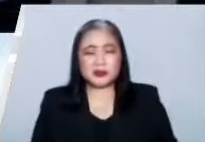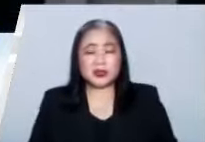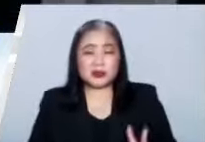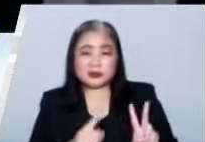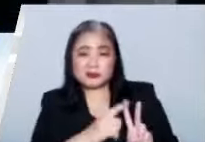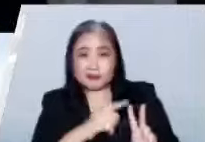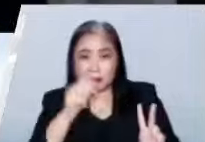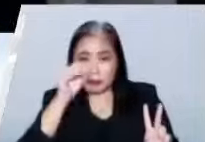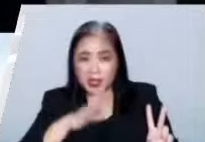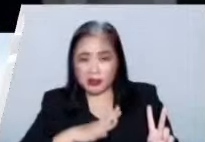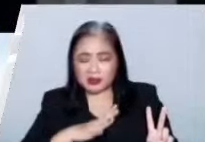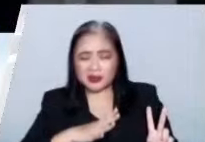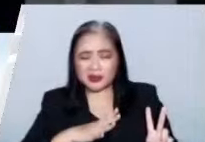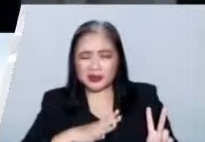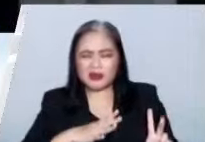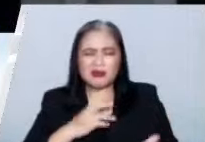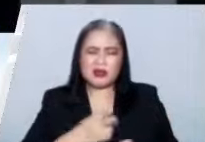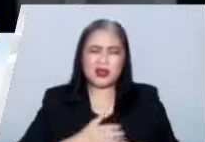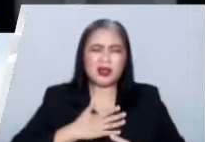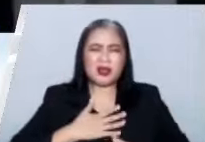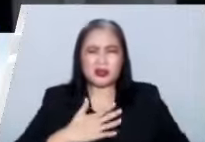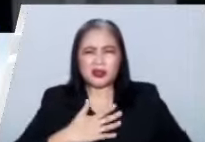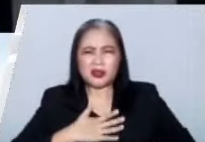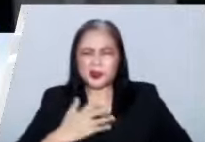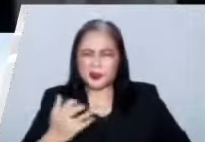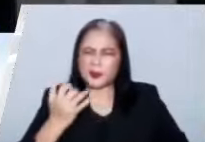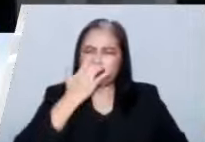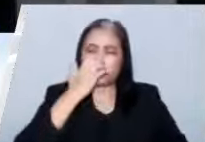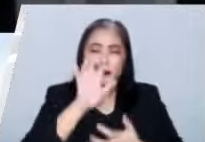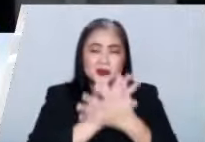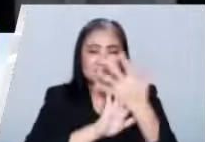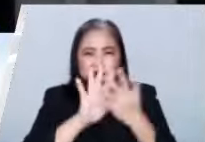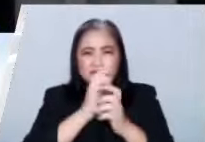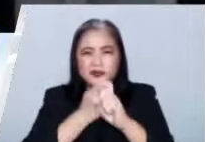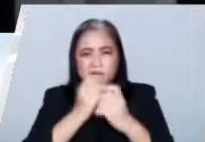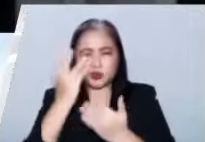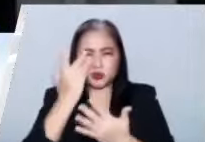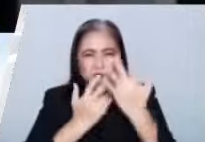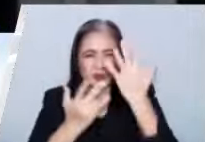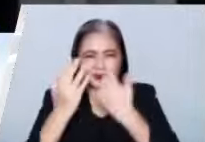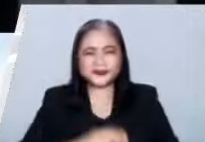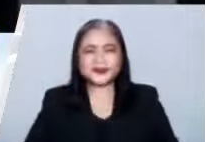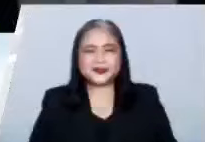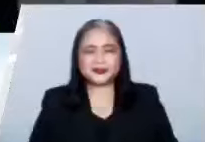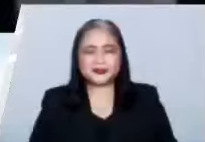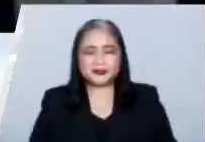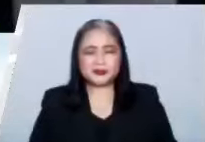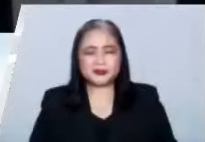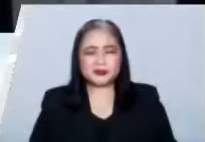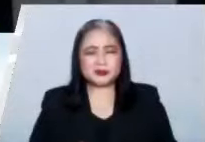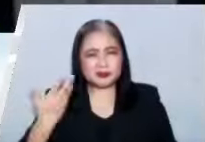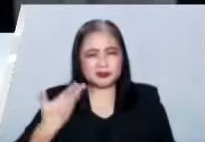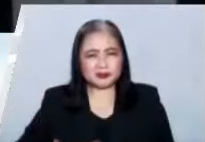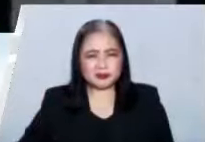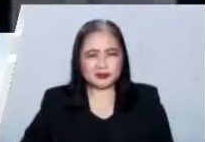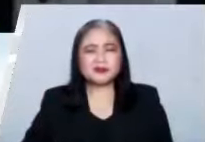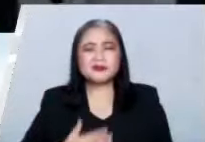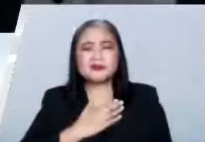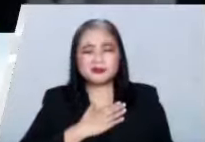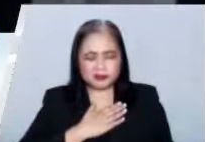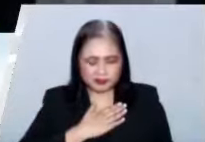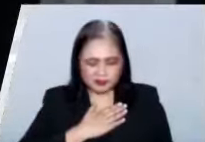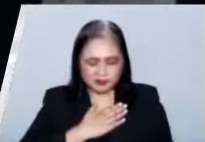nahirapan da huminga dahil nakalanghap ng usok mula sa sunog ang Mand City